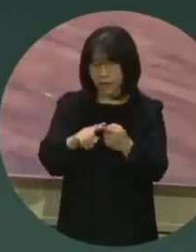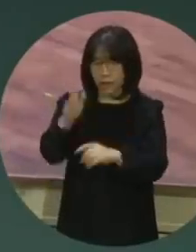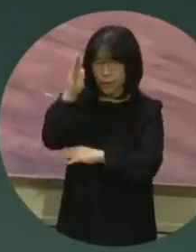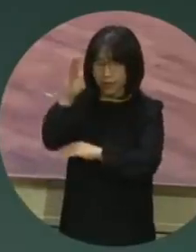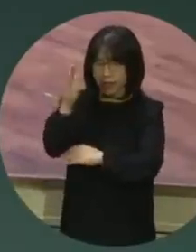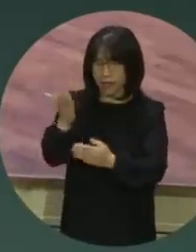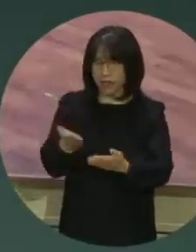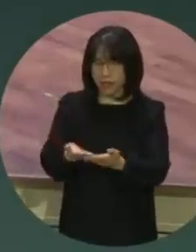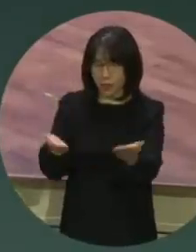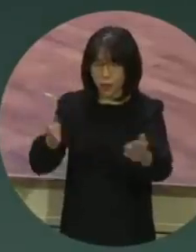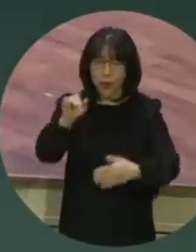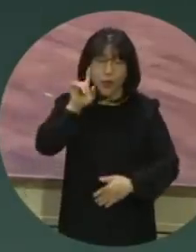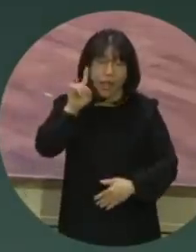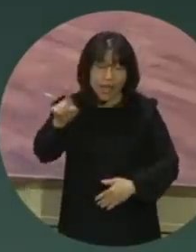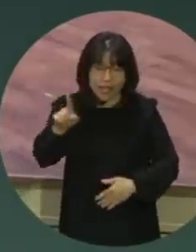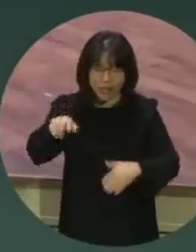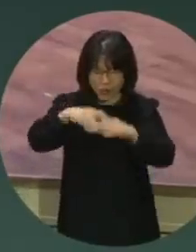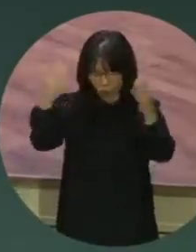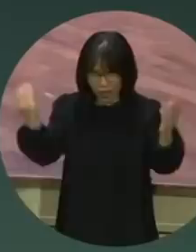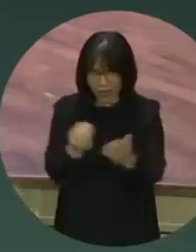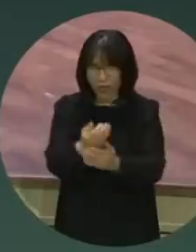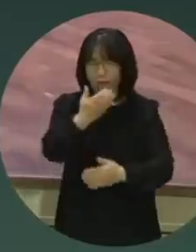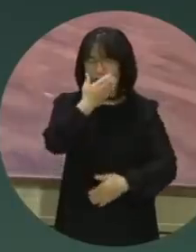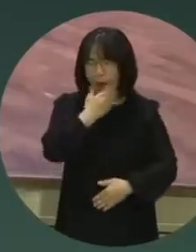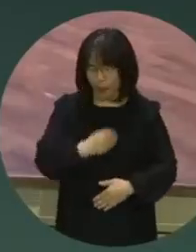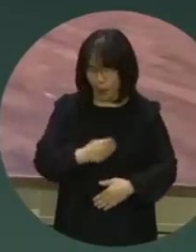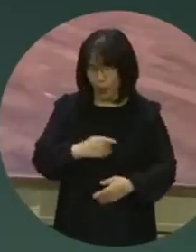내일은 절대 행복입니다.